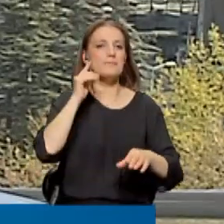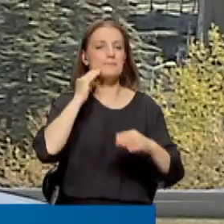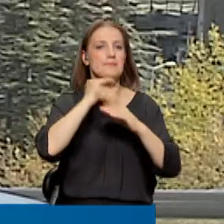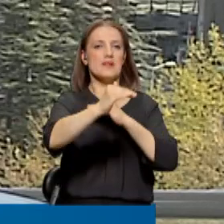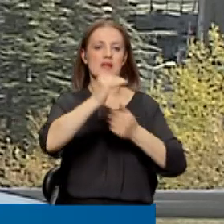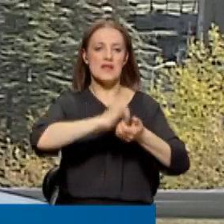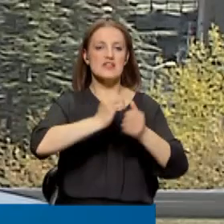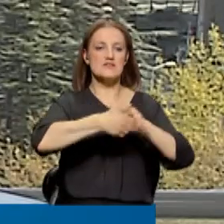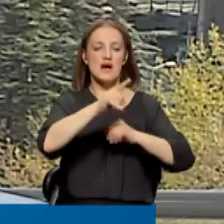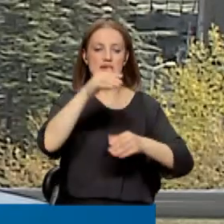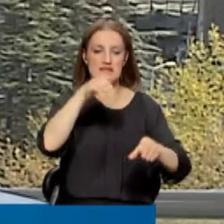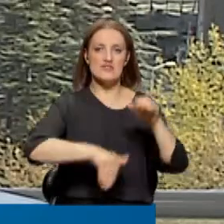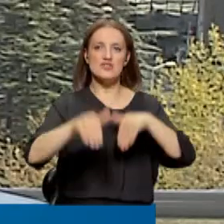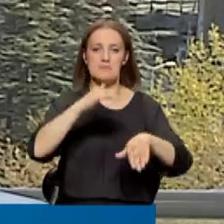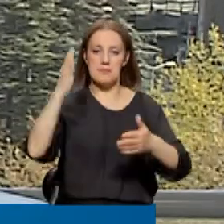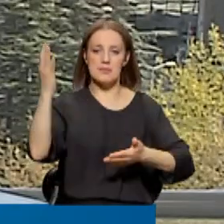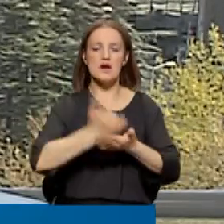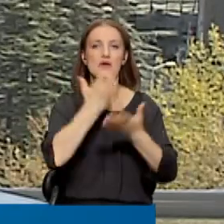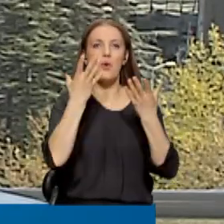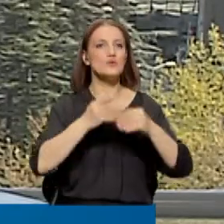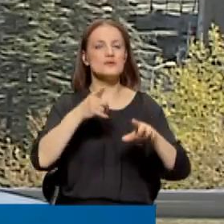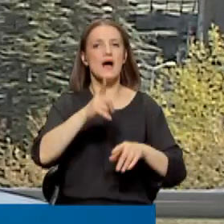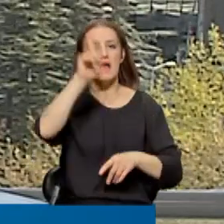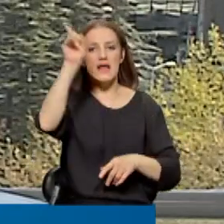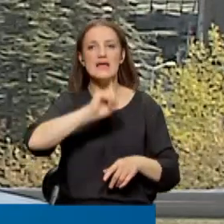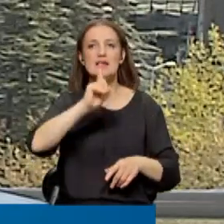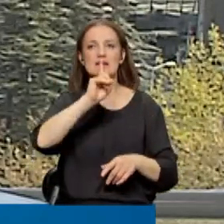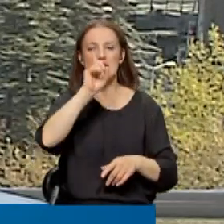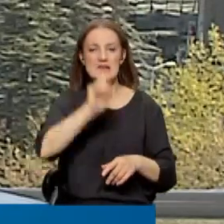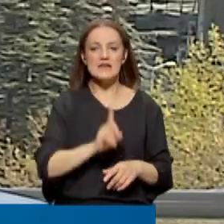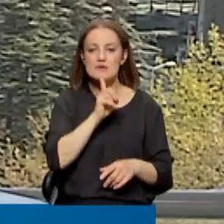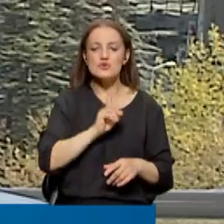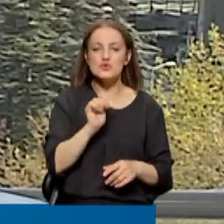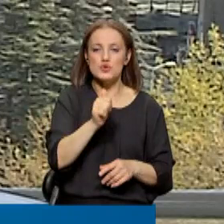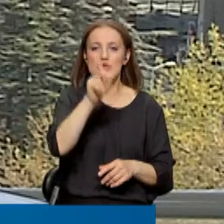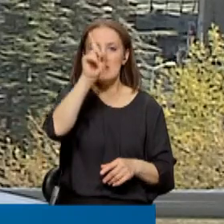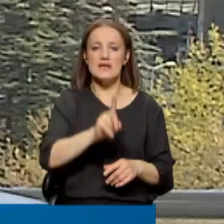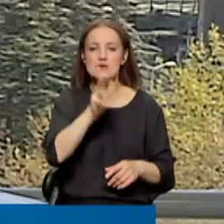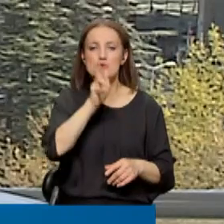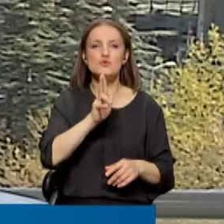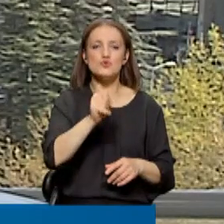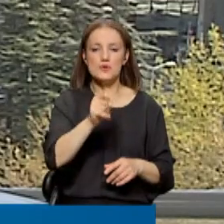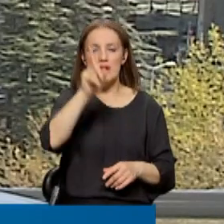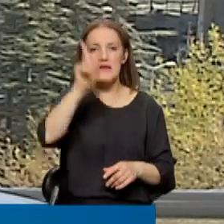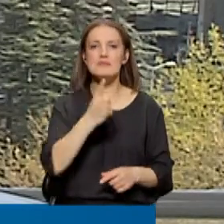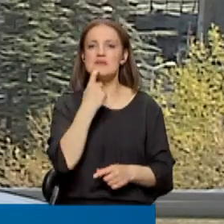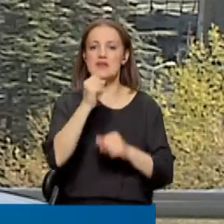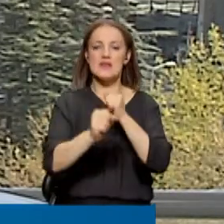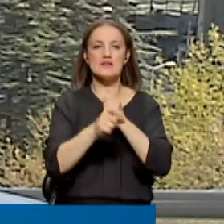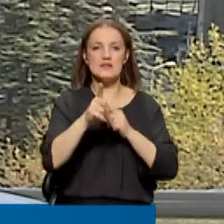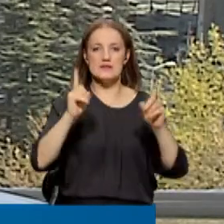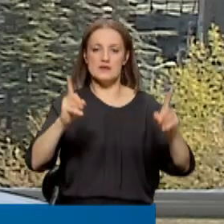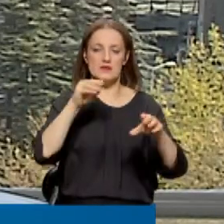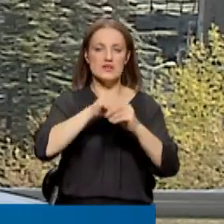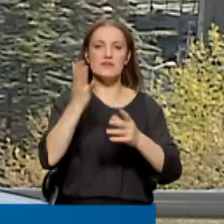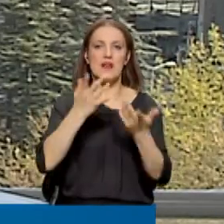İttifakı seçimi kazanırsa neler yapılacak? İlk 100 günde, ilk 300 günde, ilk bir yılda neler yapılacak? Bunlar